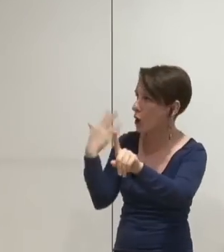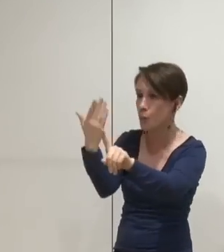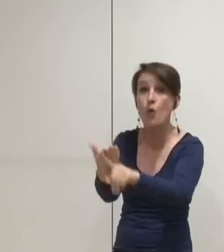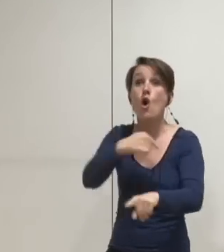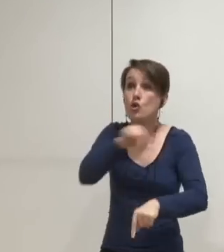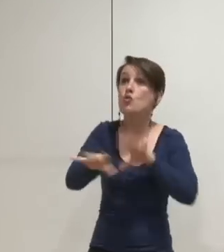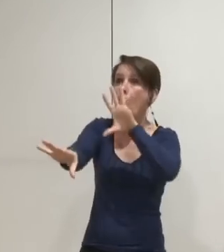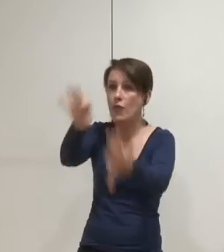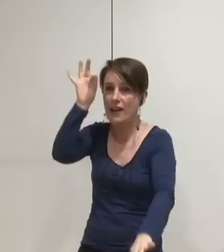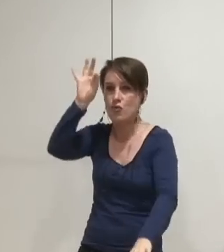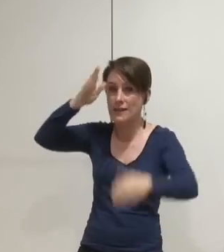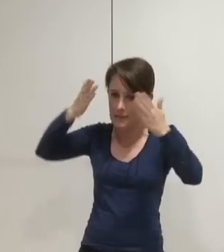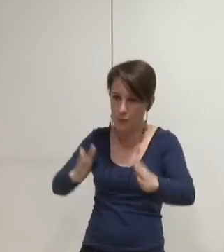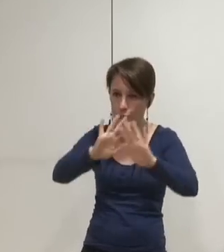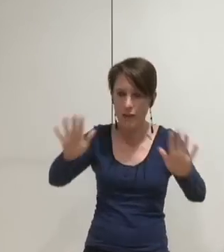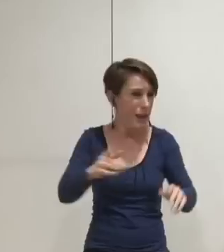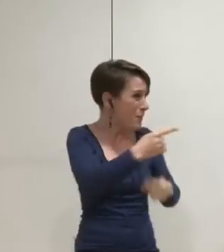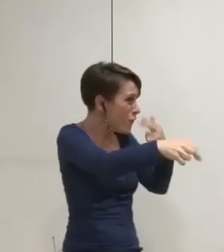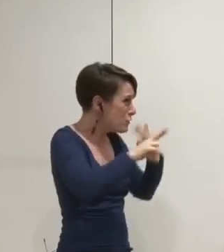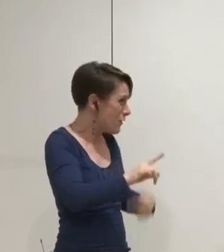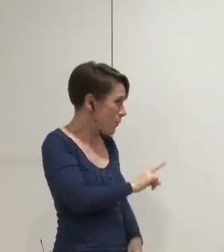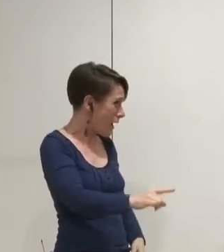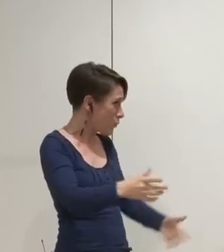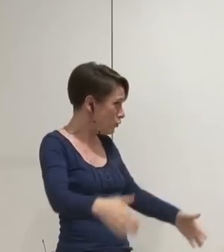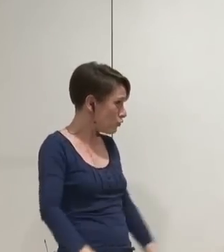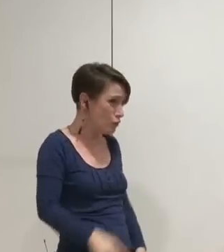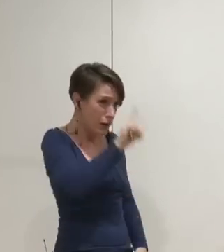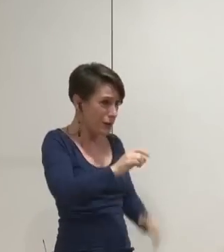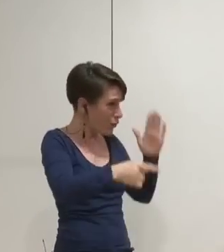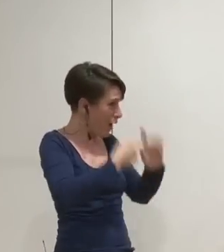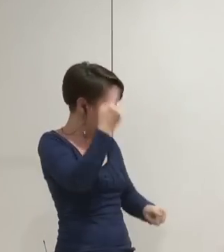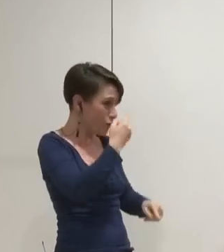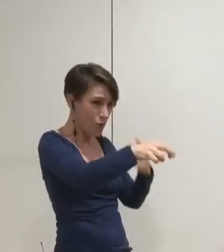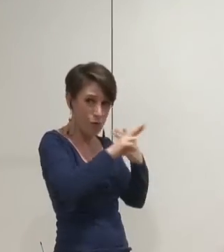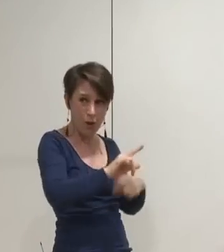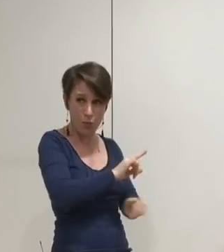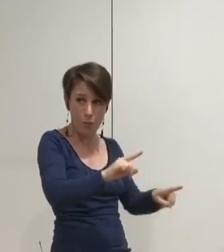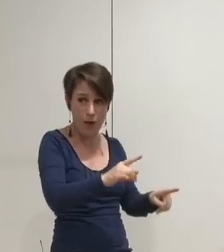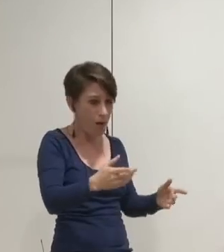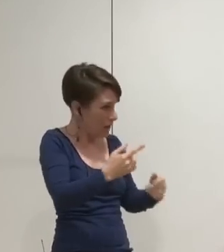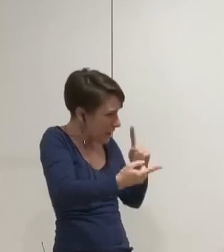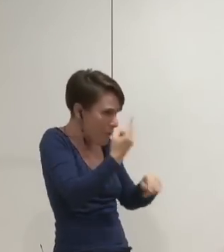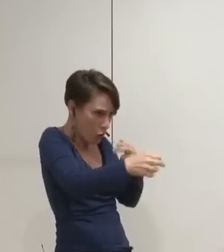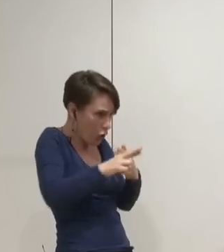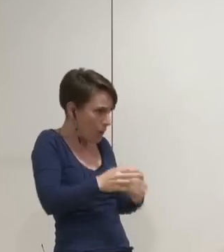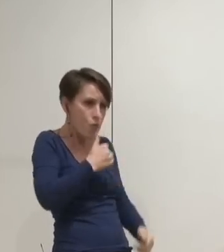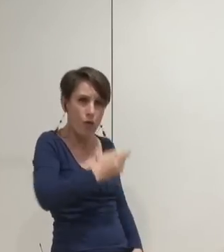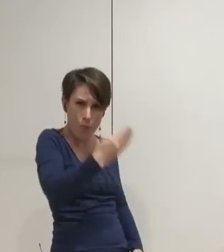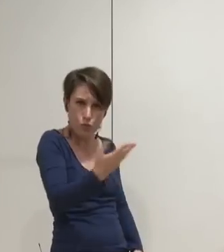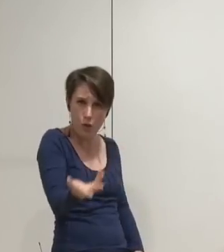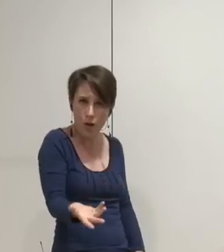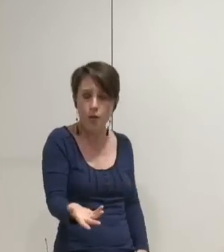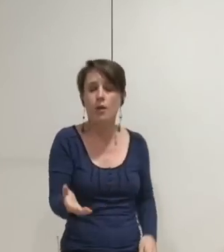é fait pas répondu à cette question Essen donc il est important que nous ayons une réponse sur cette questionl et